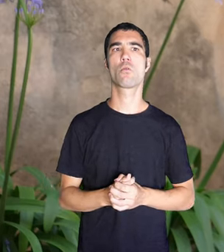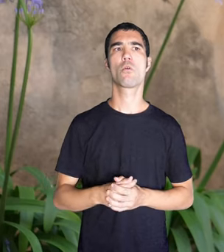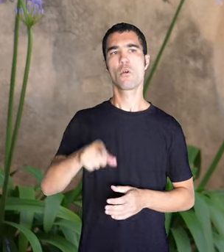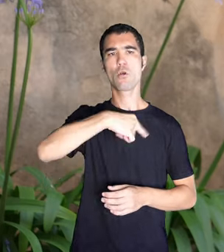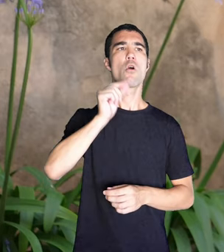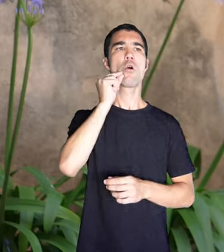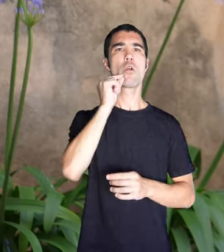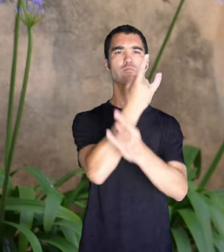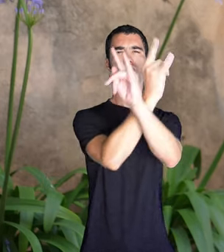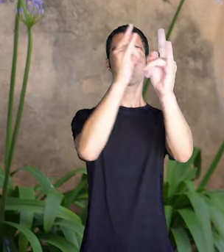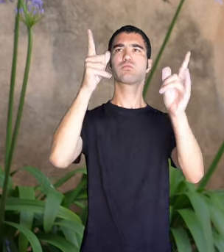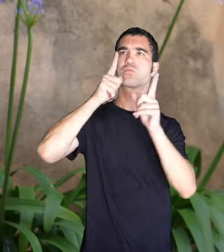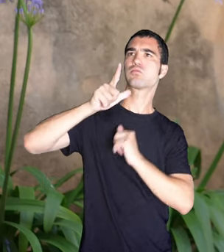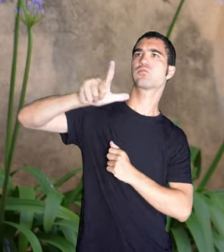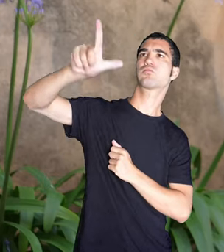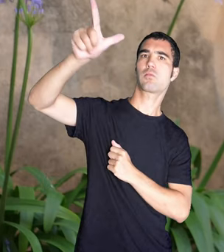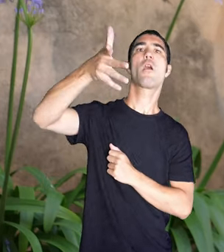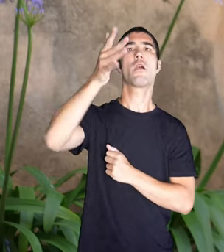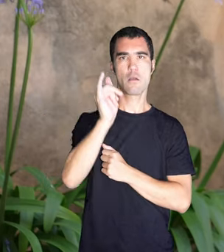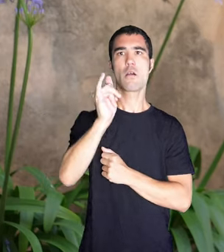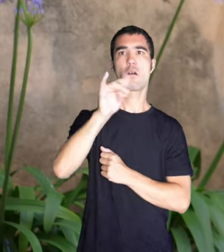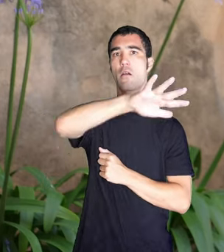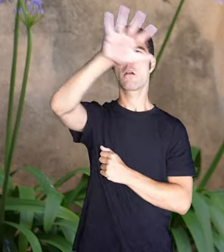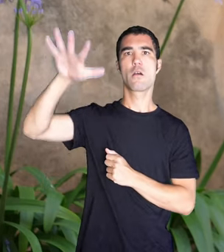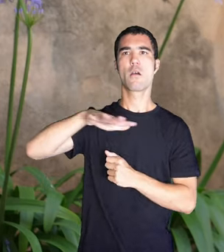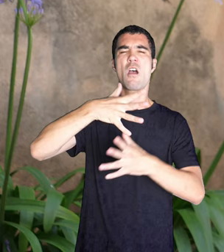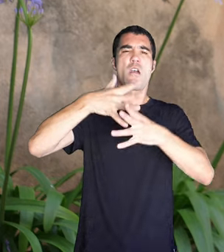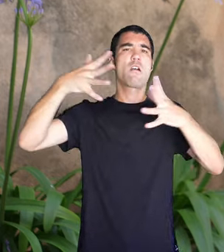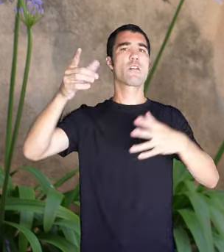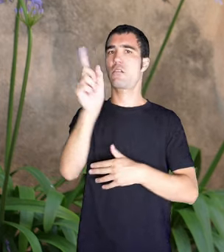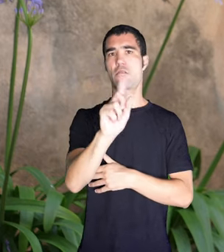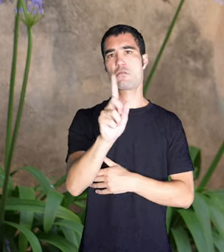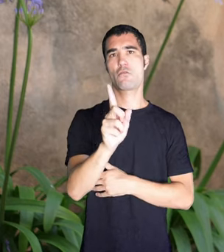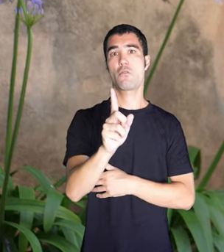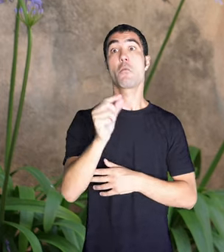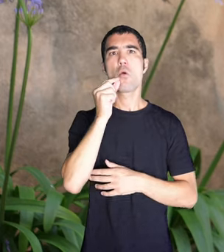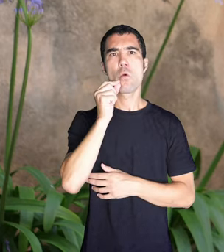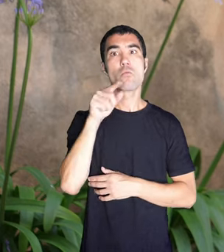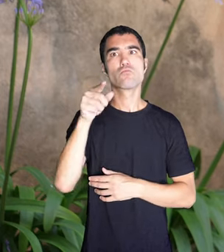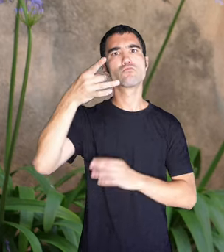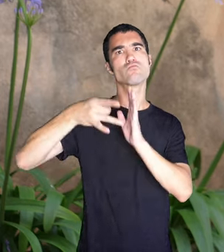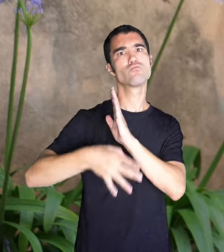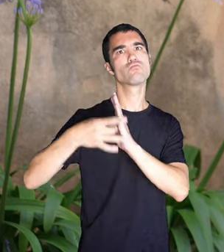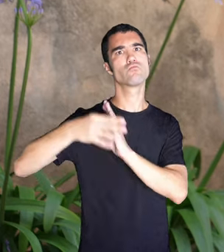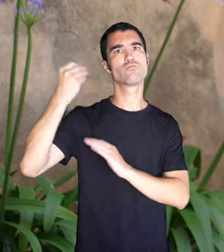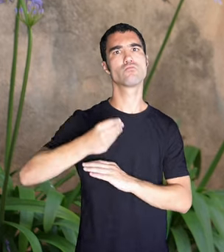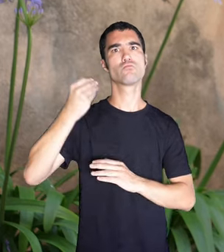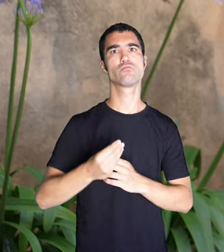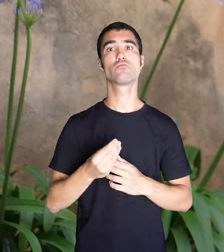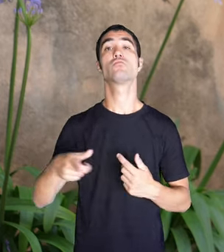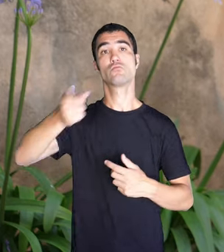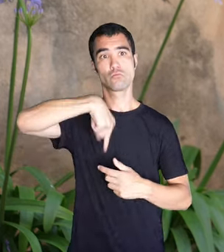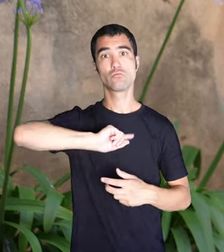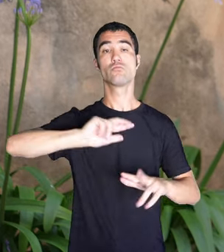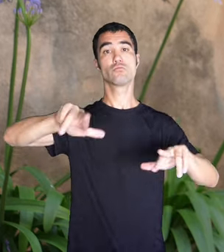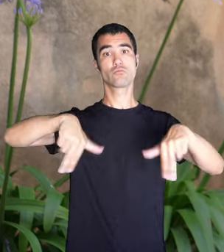olivà molt en fora, i era un olivà que no era massa gros, però feia una oliva molt bona, i mos